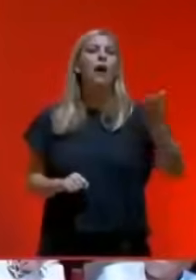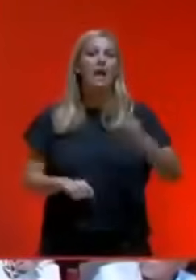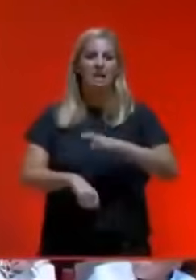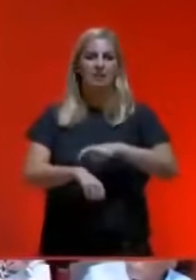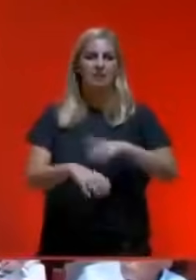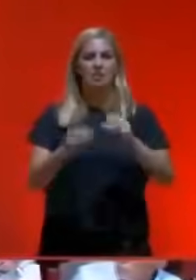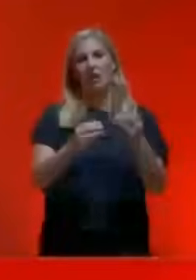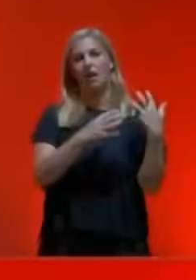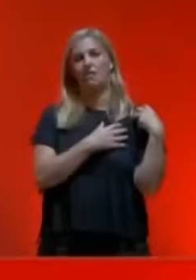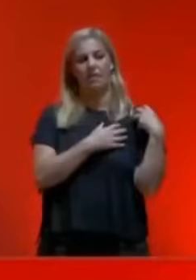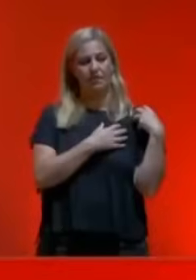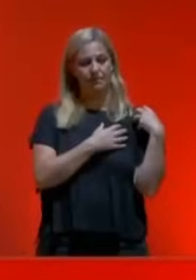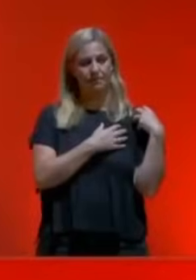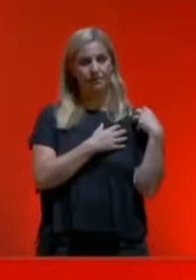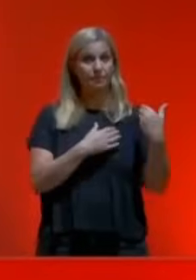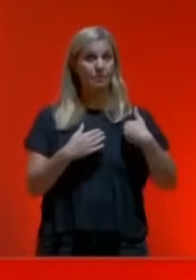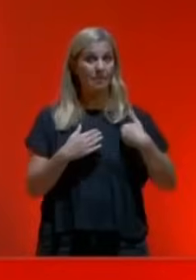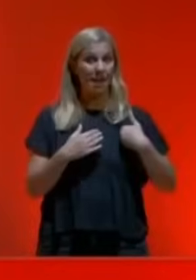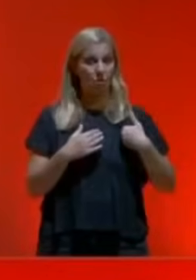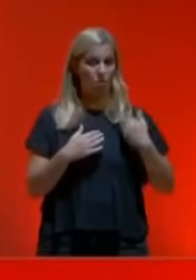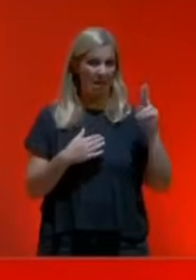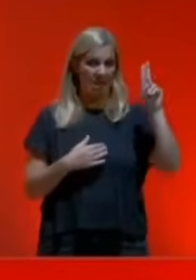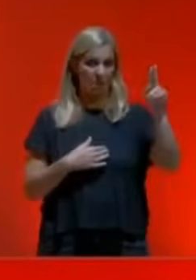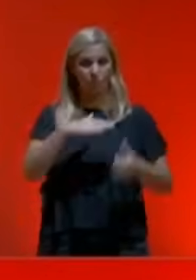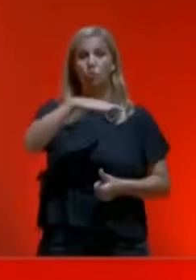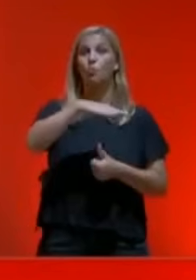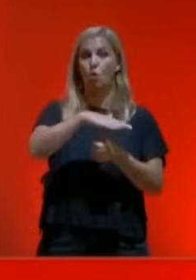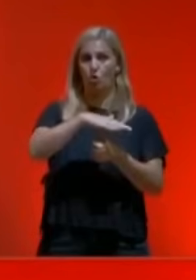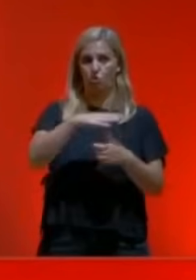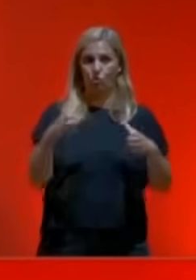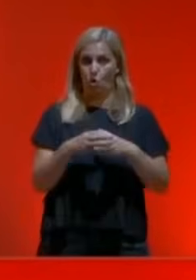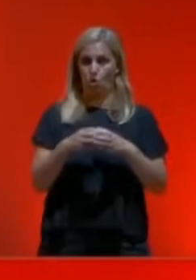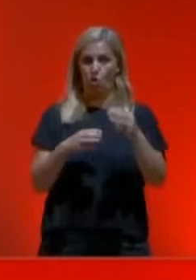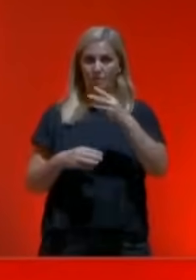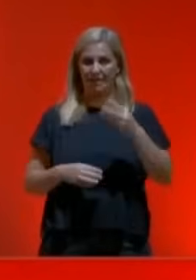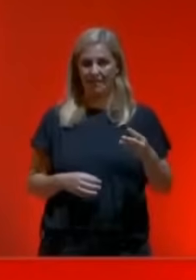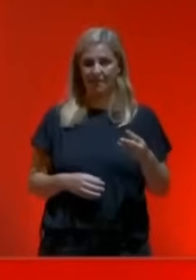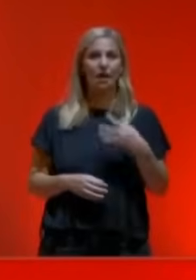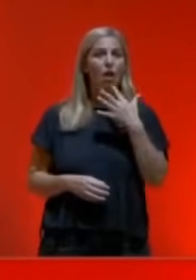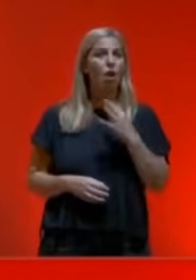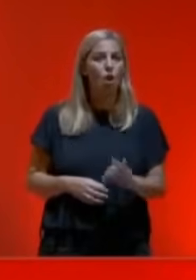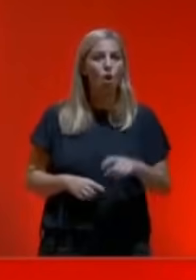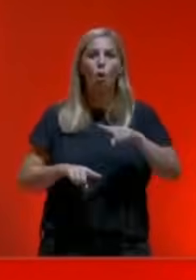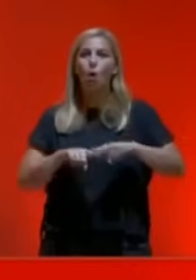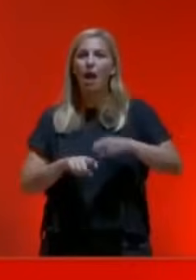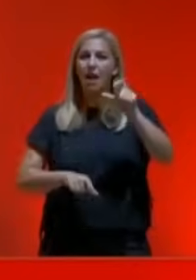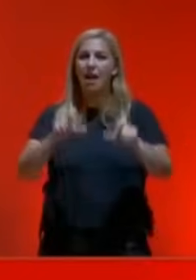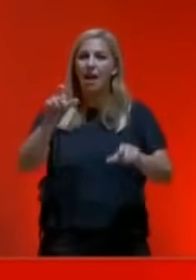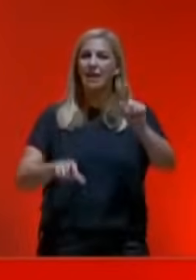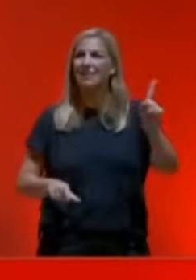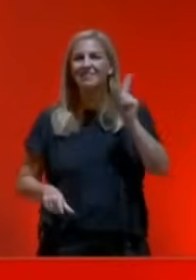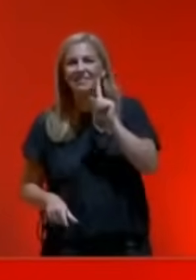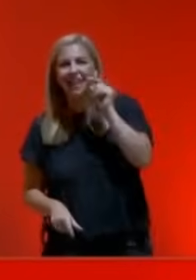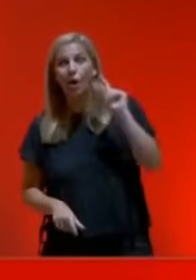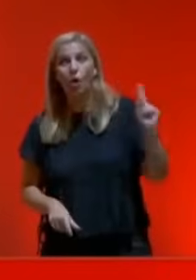ευθύνης. Κατεβαίνω για πρόεδρος της παράταξής μας, γιατί οι Έλληνες και οι Ελληνίδες, οι Ελληνίδες